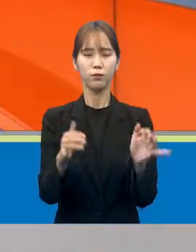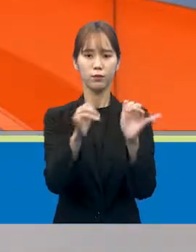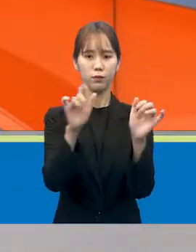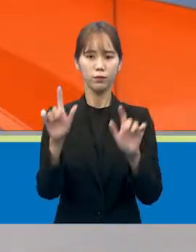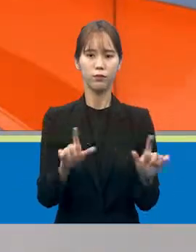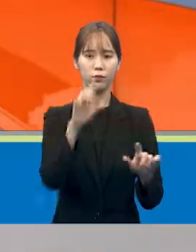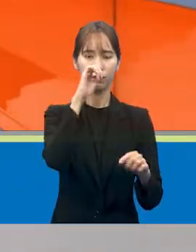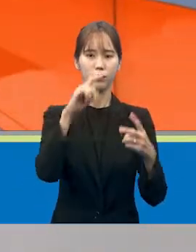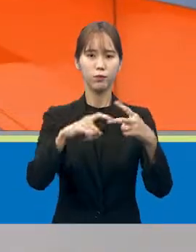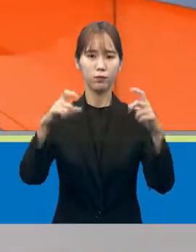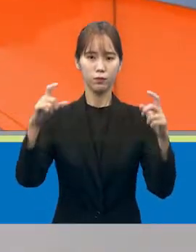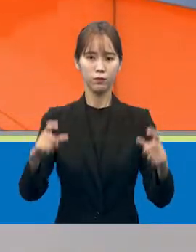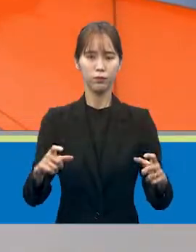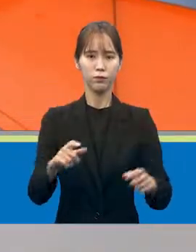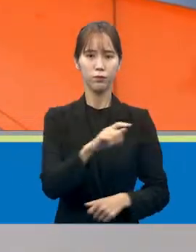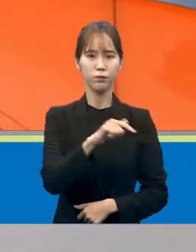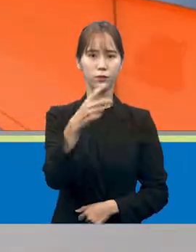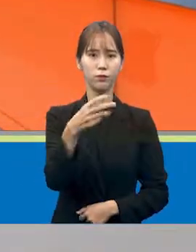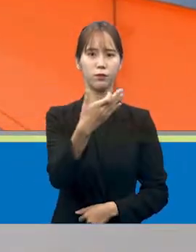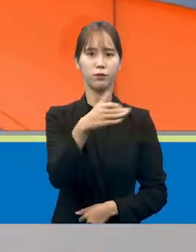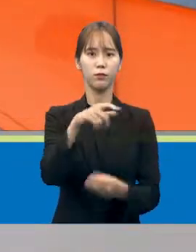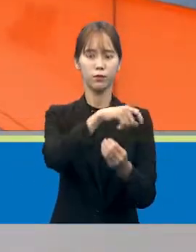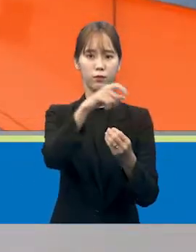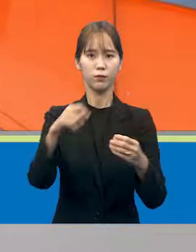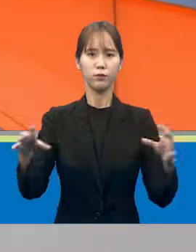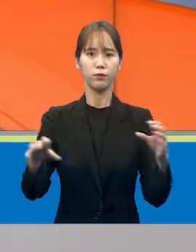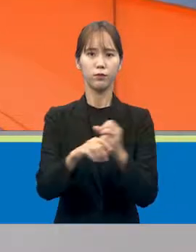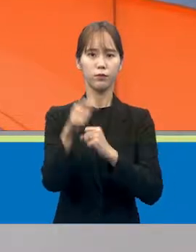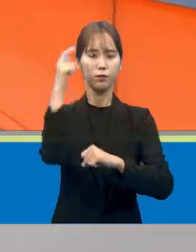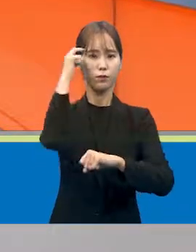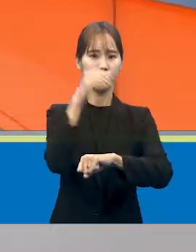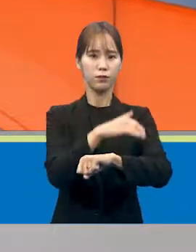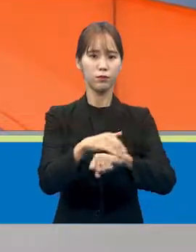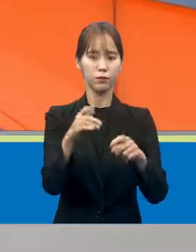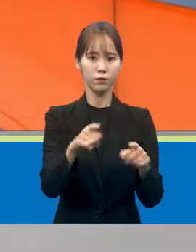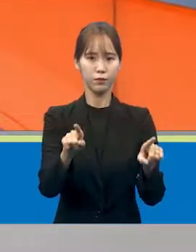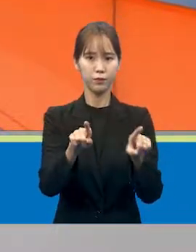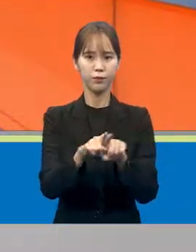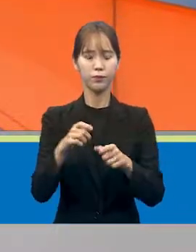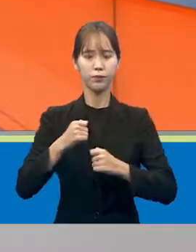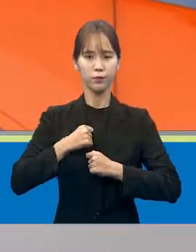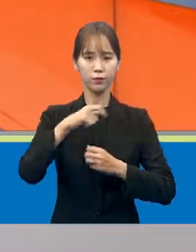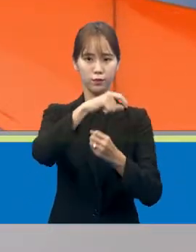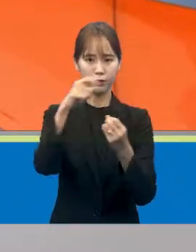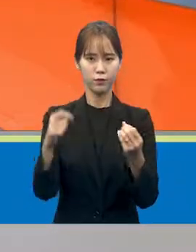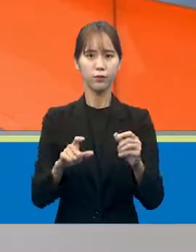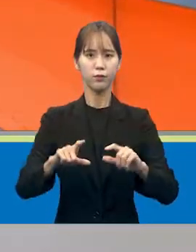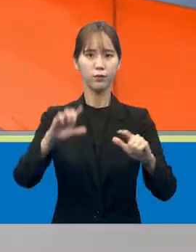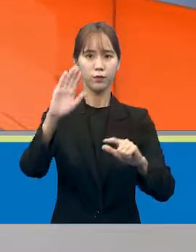밝혔습니다. 사람이 살기 좋은 동대문구에서 준비한 2019 추석 종합대책과 함께